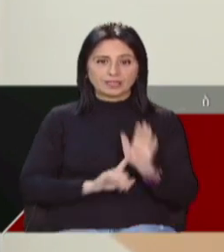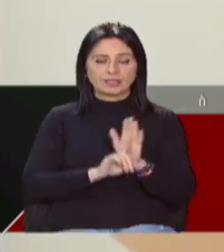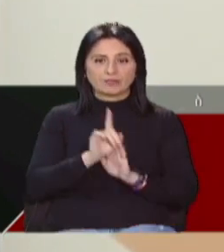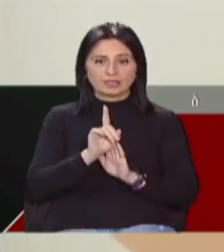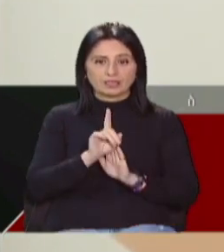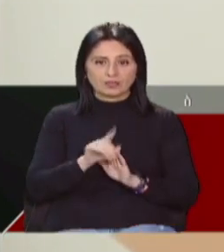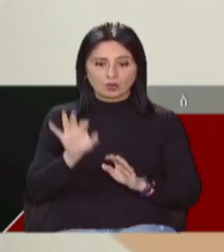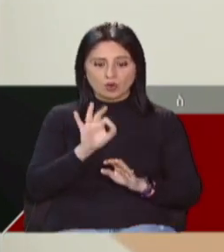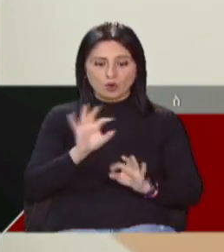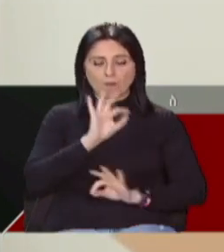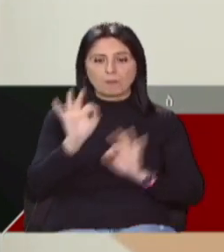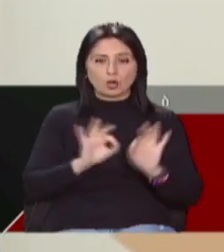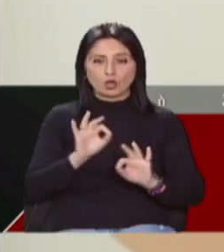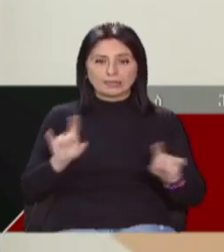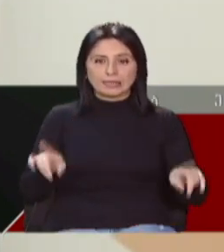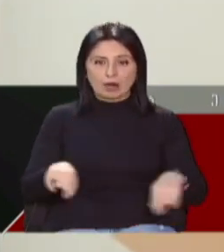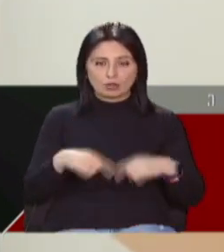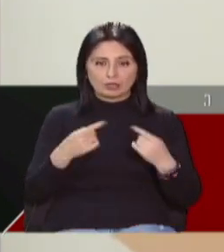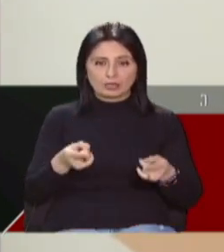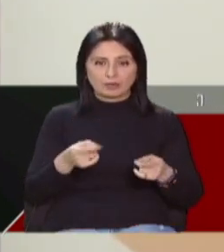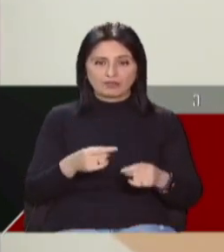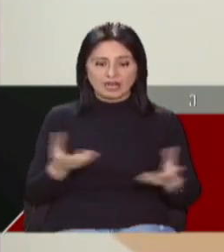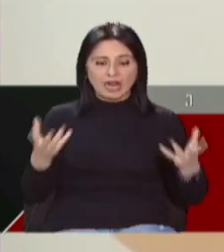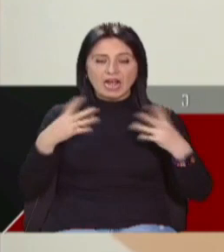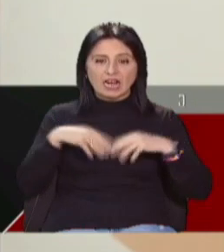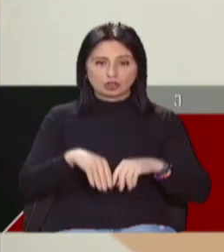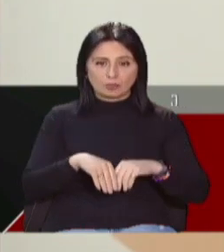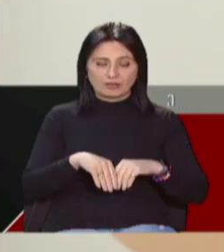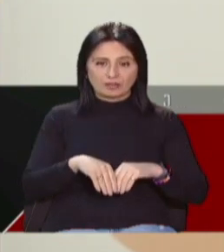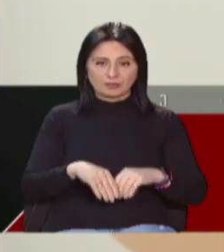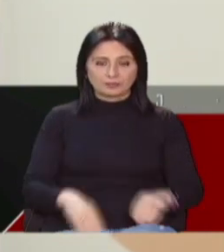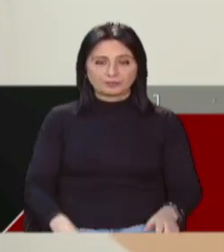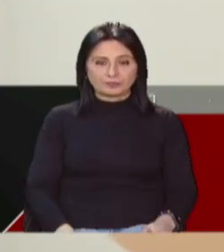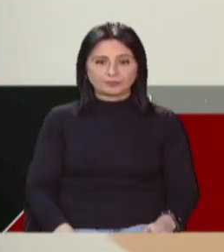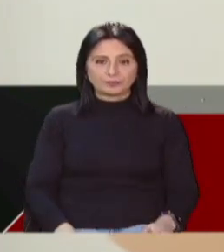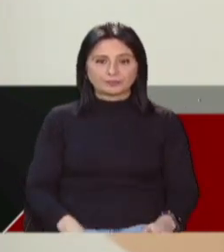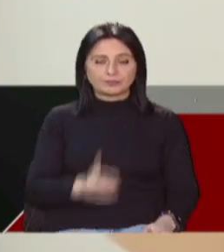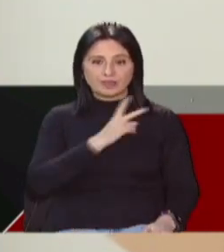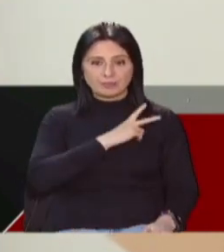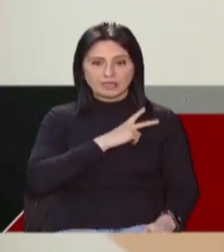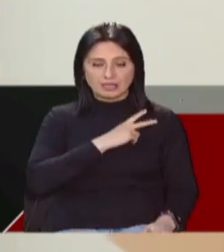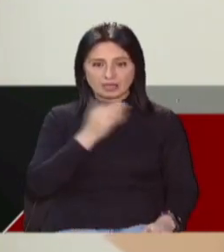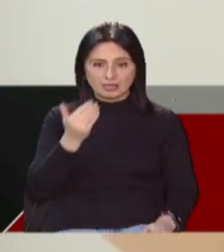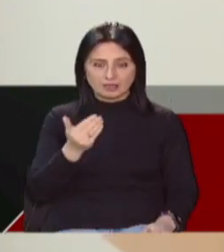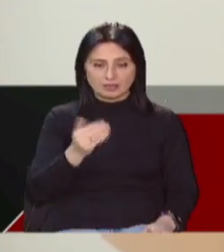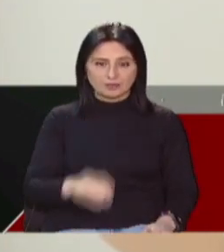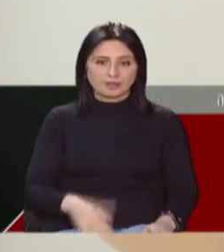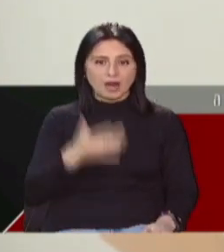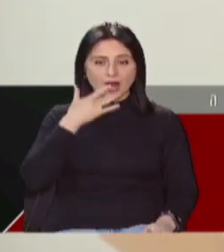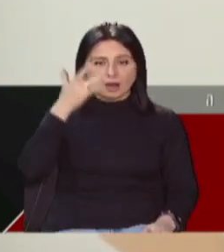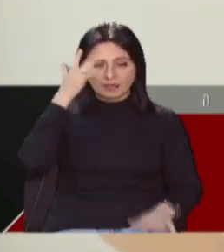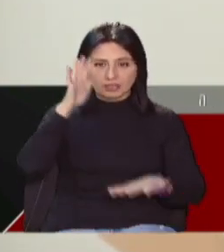დავიწყეთ აღნიშნული პროექტის განხორციელება ერთობლივად დიდი ბრიტანეთის,